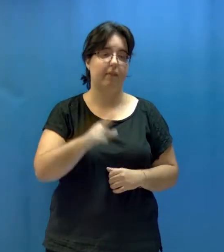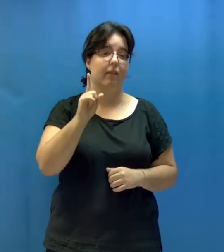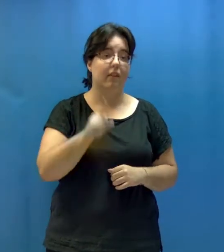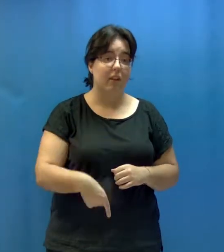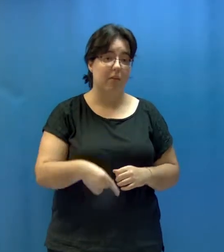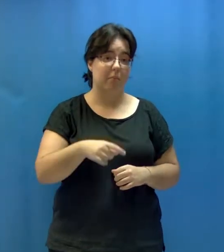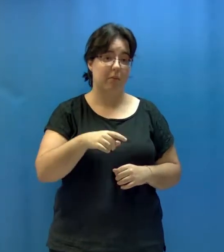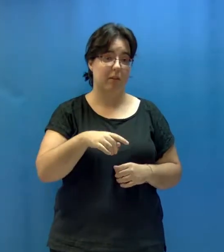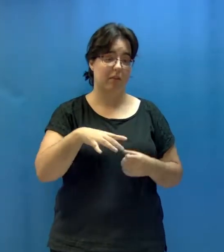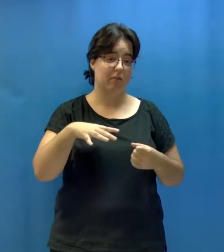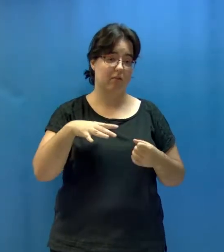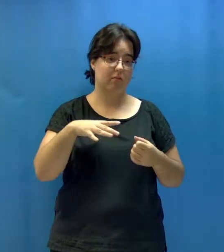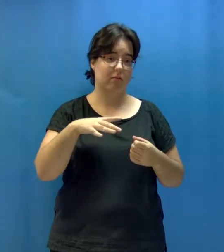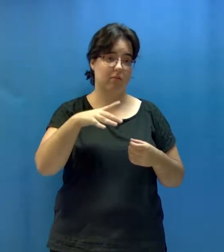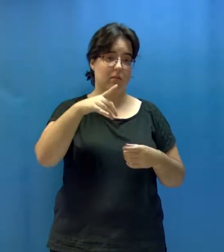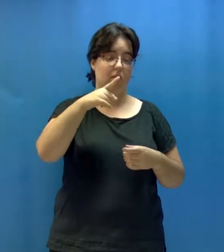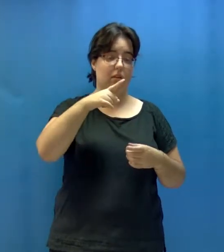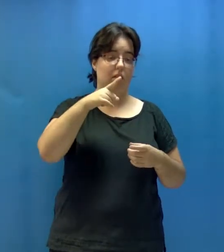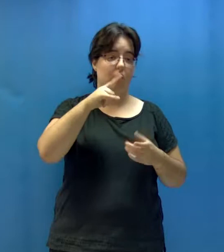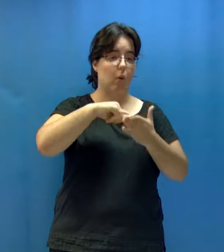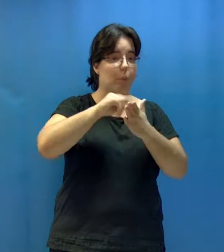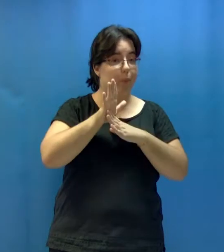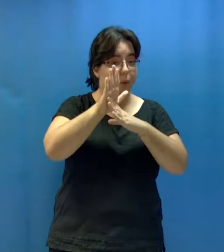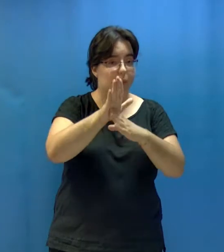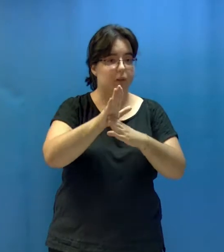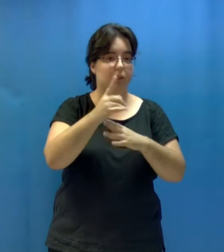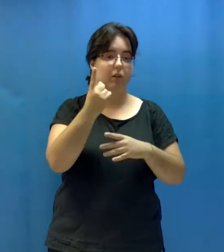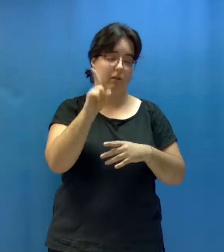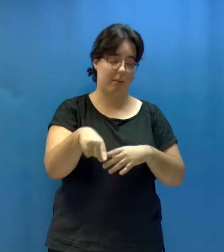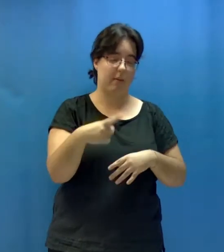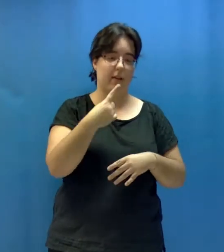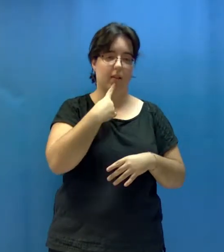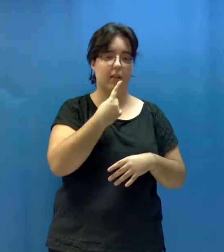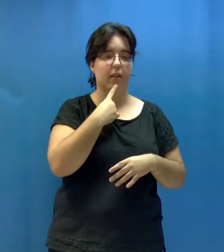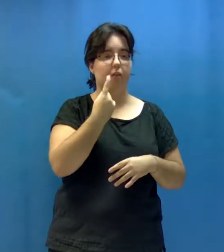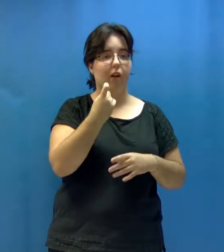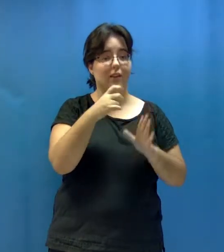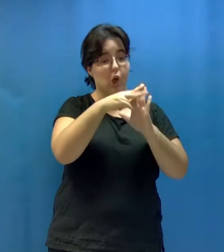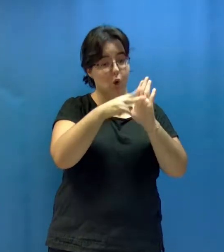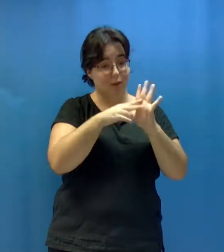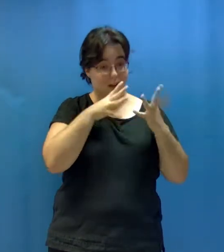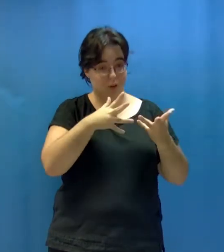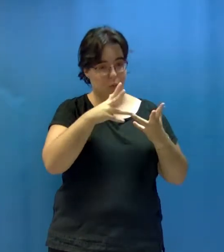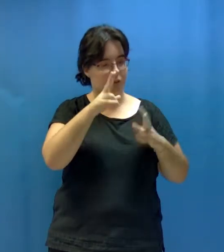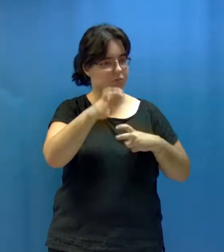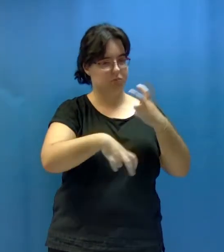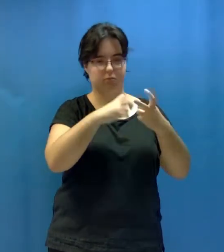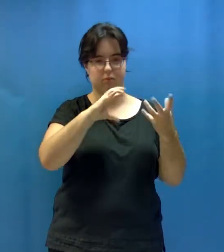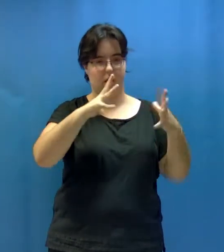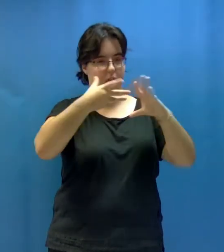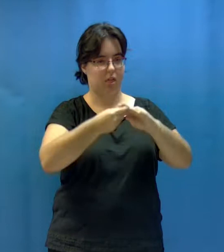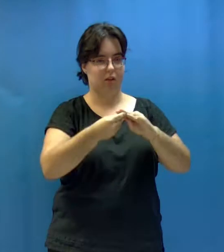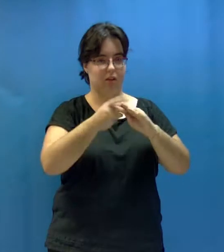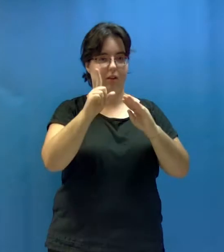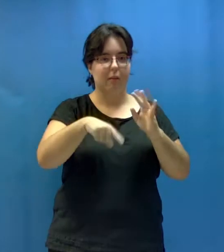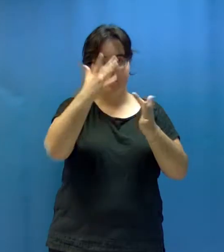a la nostra proposició, seria fonamental adaptar la normativa existent i conscienciar a la gent i divulgar de forma correcta